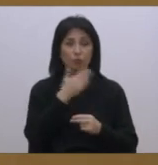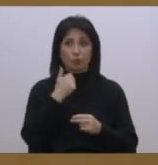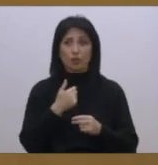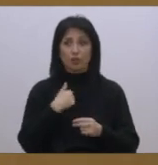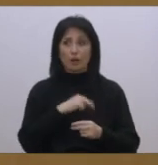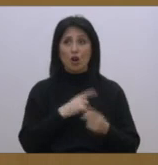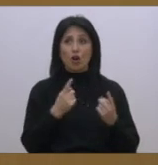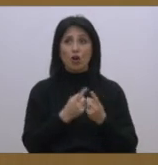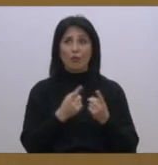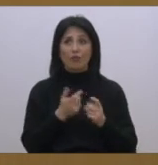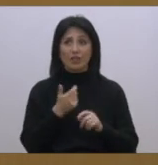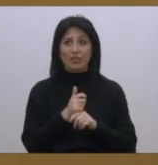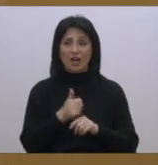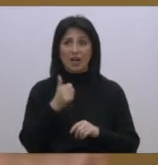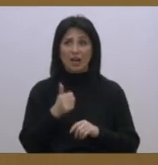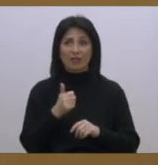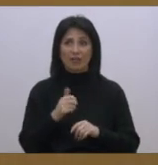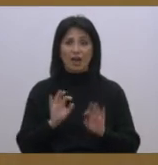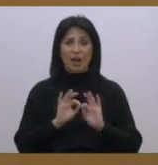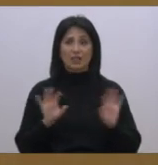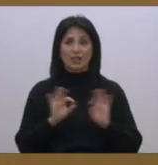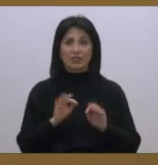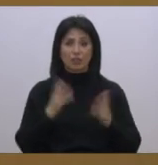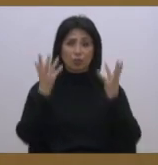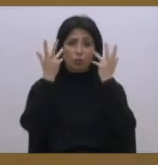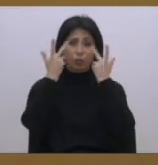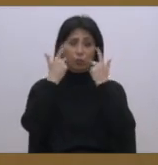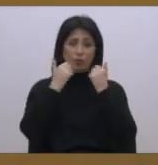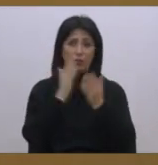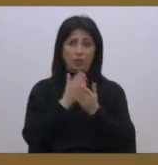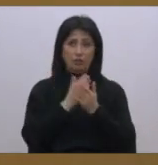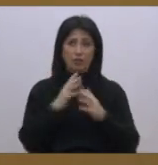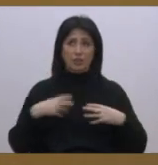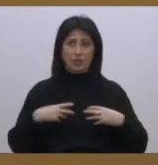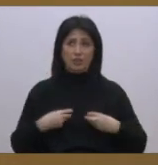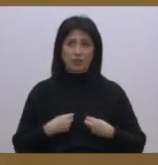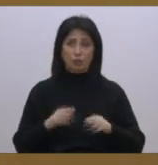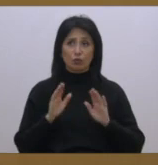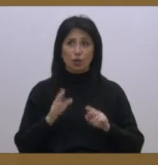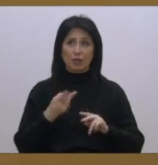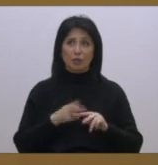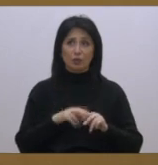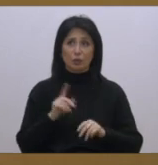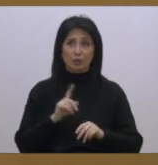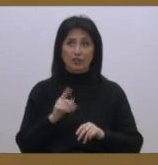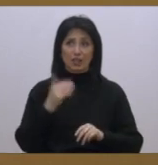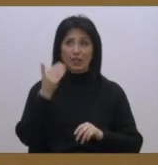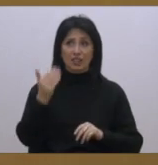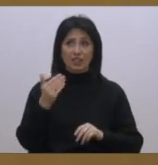ჩემმა კოლეგამ ძალიან კარგად აღწერა რა ფუფუნებაში იმყოფება სამწუხაროდ, მხოლოდ იმიტომ, რომ